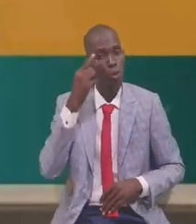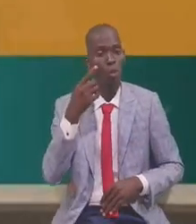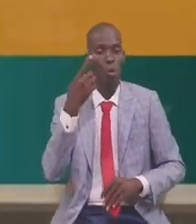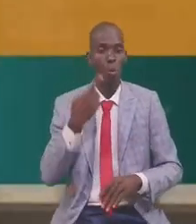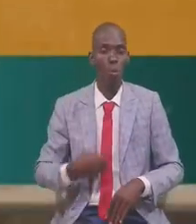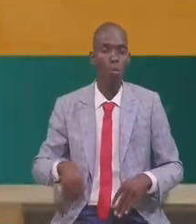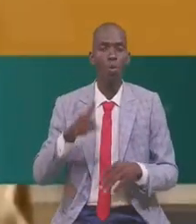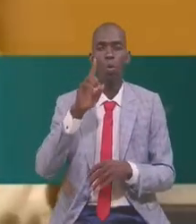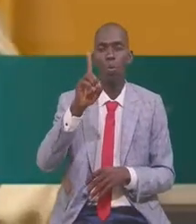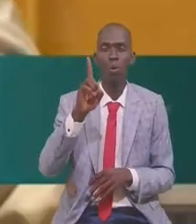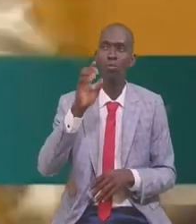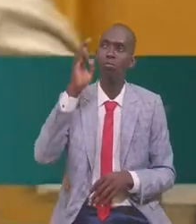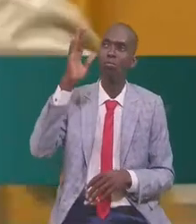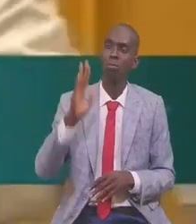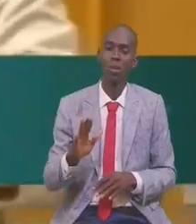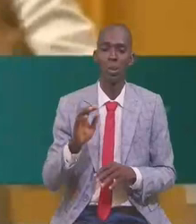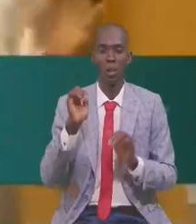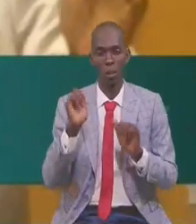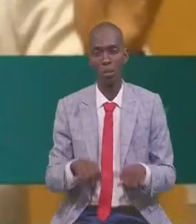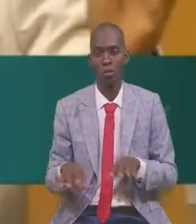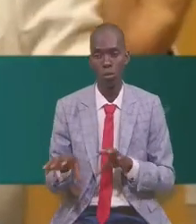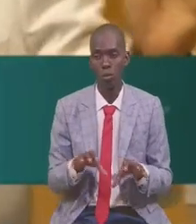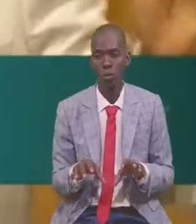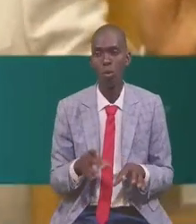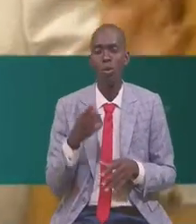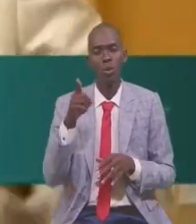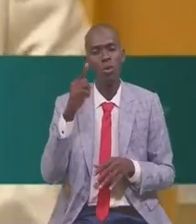Quand tu penses à ce qu'un ministre peut,